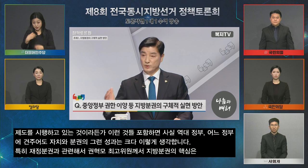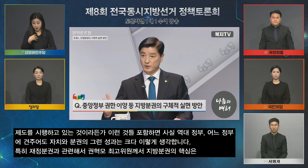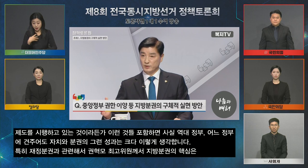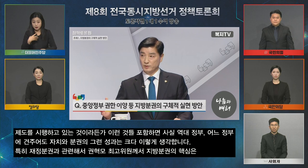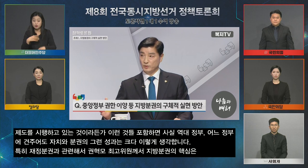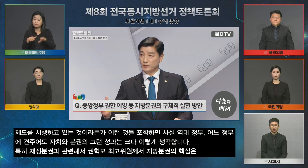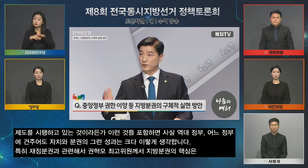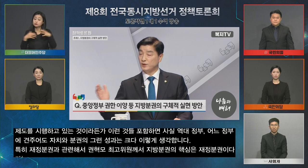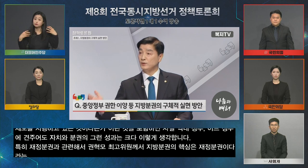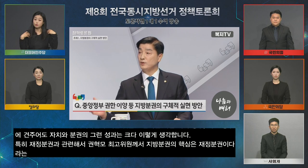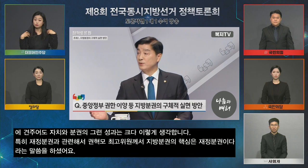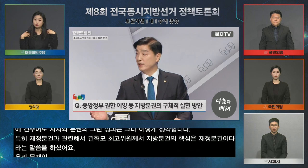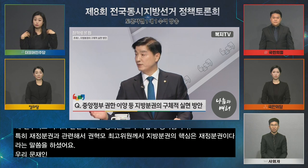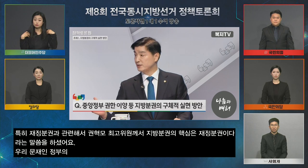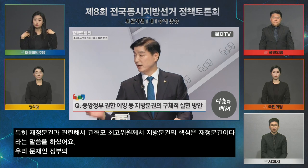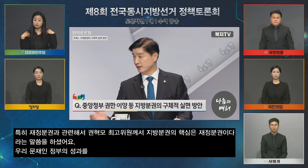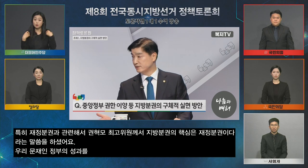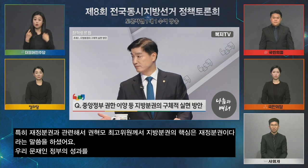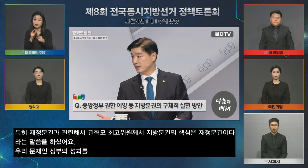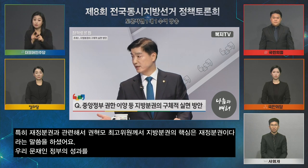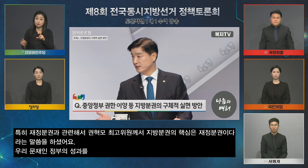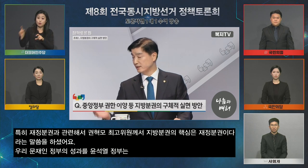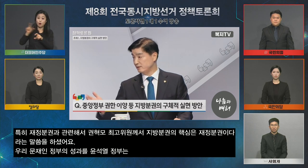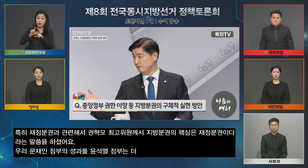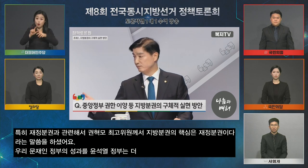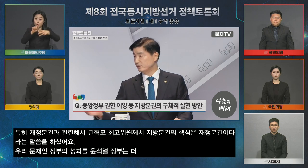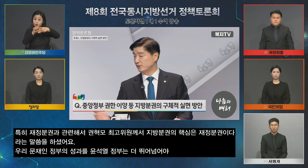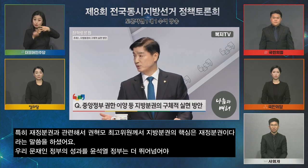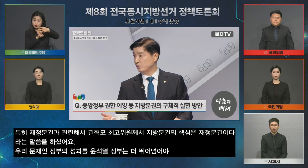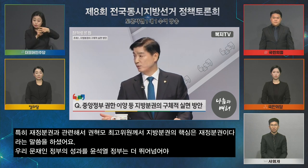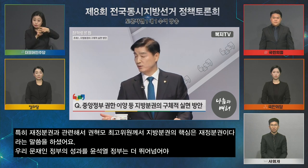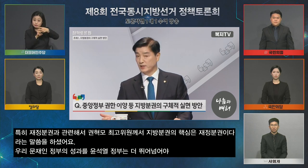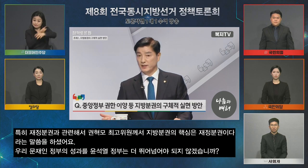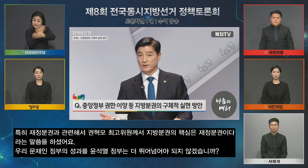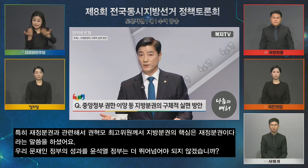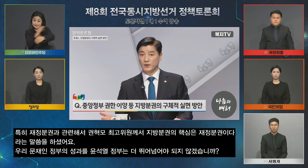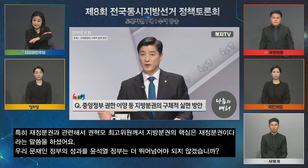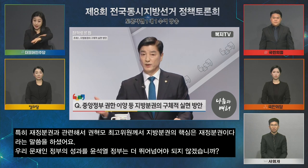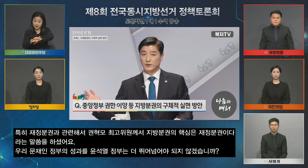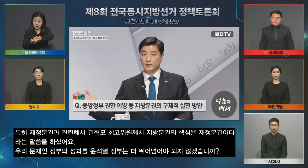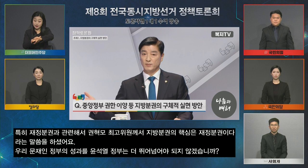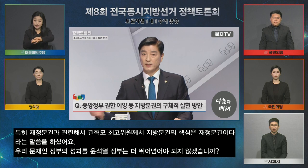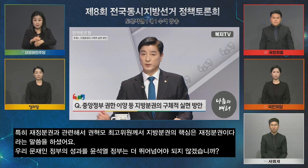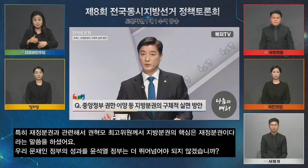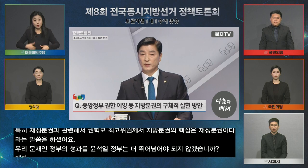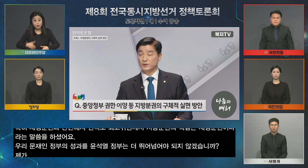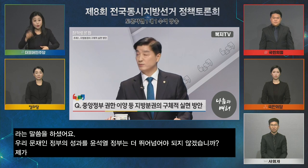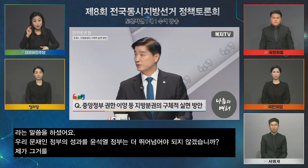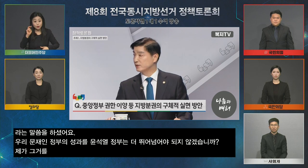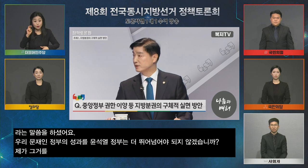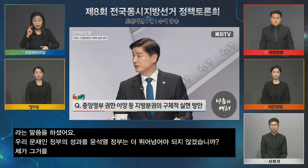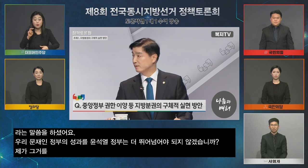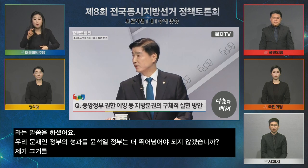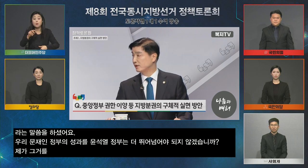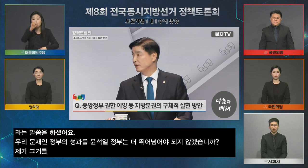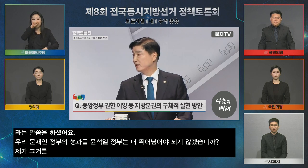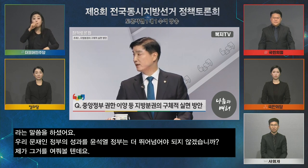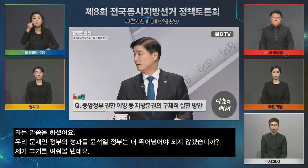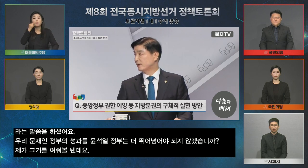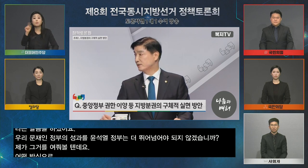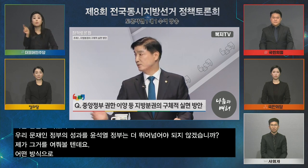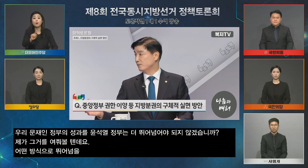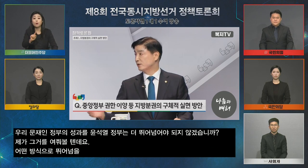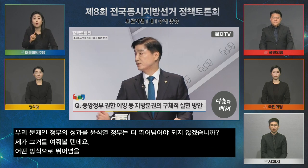윤석열 정부는 더 뛰어넘어야 되지 않겠습니까? 제가 그걸 여쭤볼 텐데요. 어떤 방식으로 뛰어넘을 수 있을지 한번